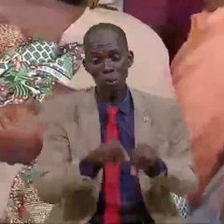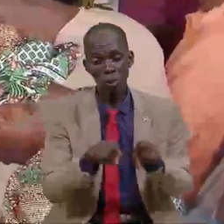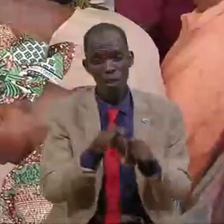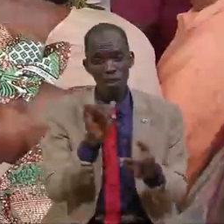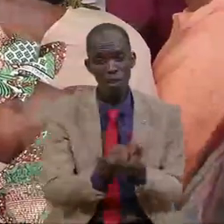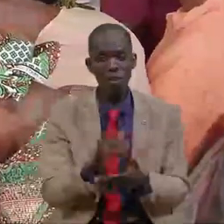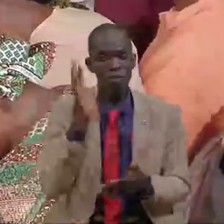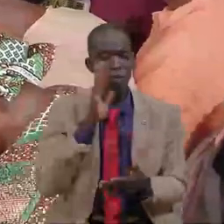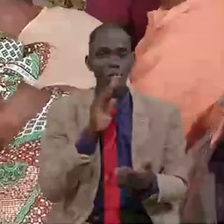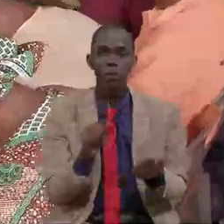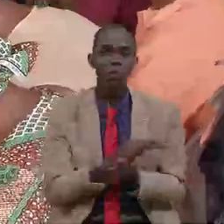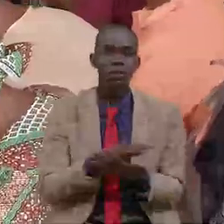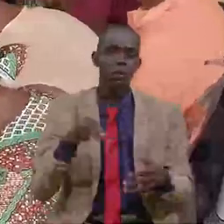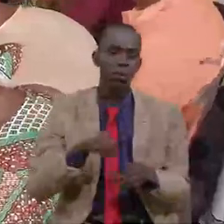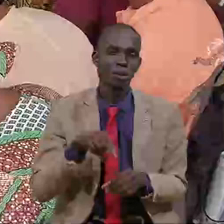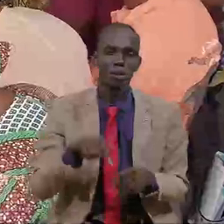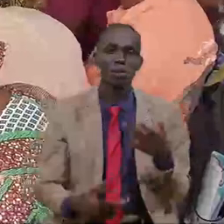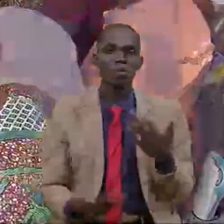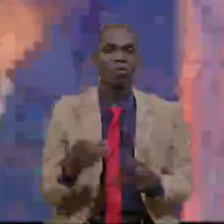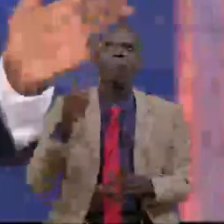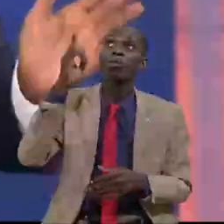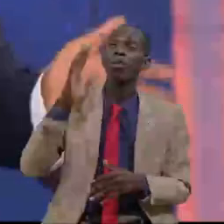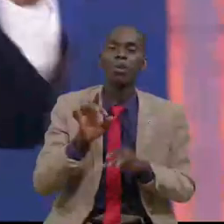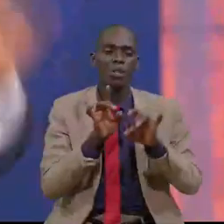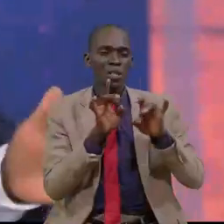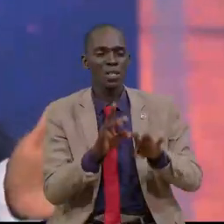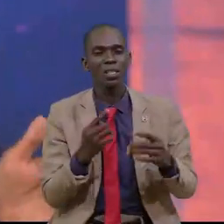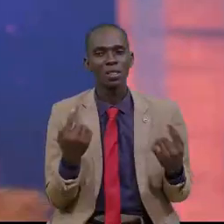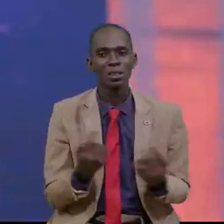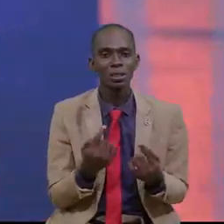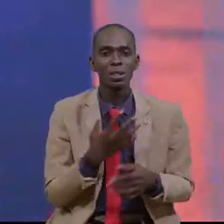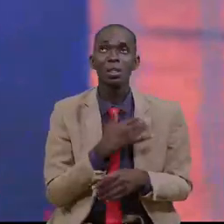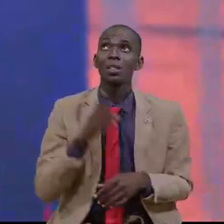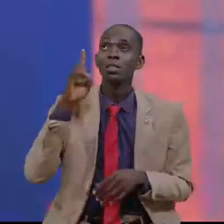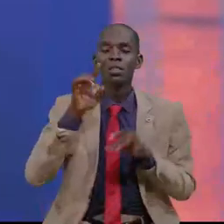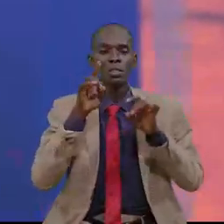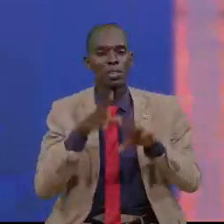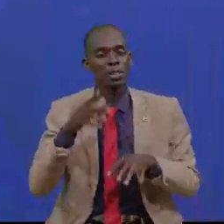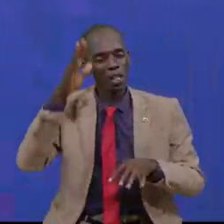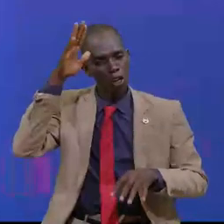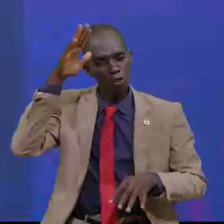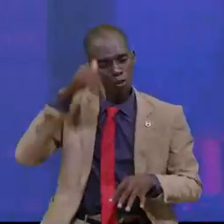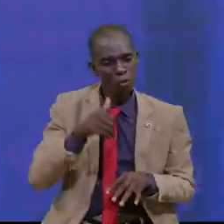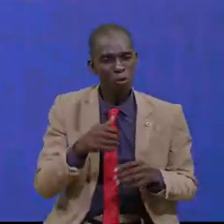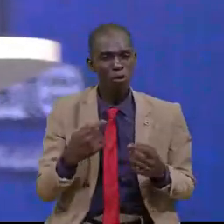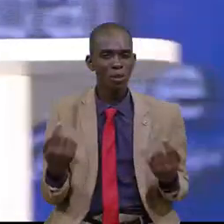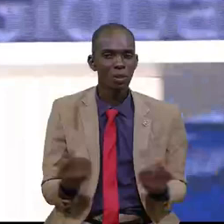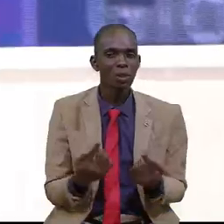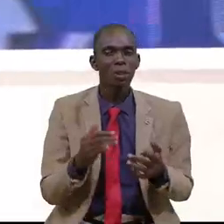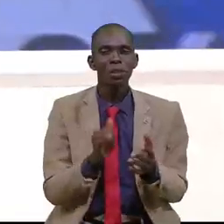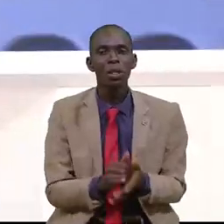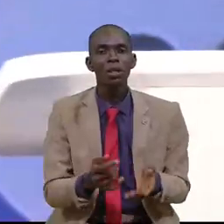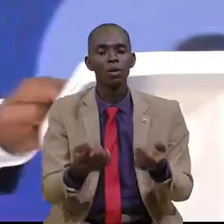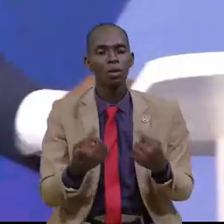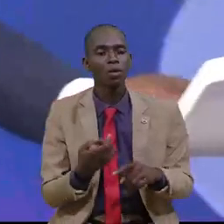en enfer. Il hait le péché. Et il hait les pécheurs endurcis qui